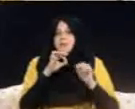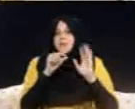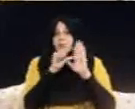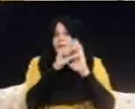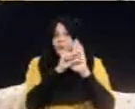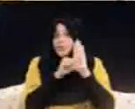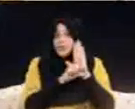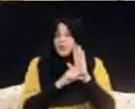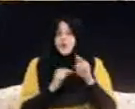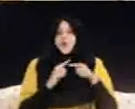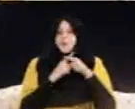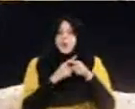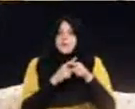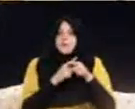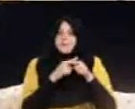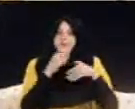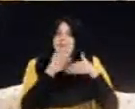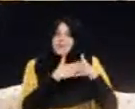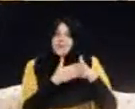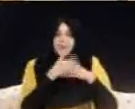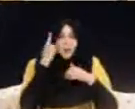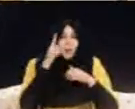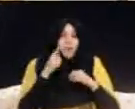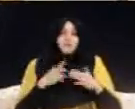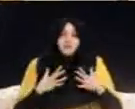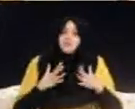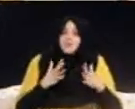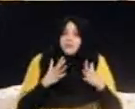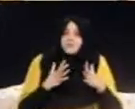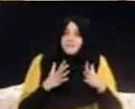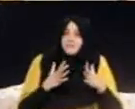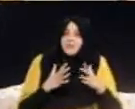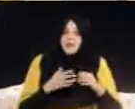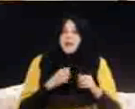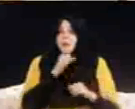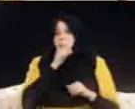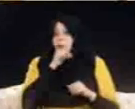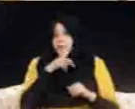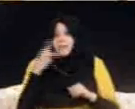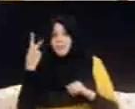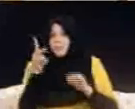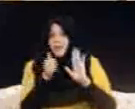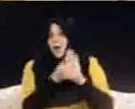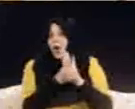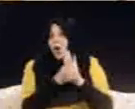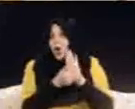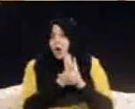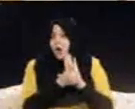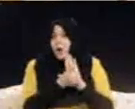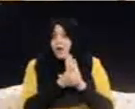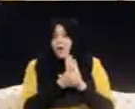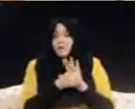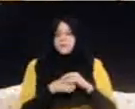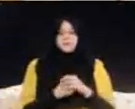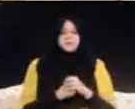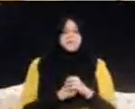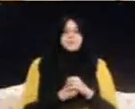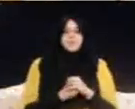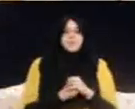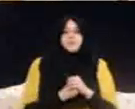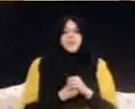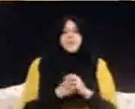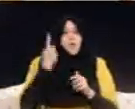آياته ويزكيهم. إذن فمن مهام النبي محمد صلى الله عليه وسلم التزكية،